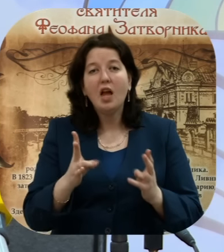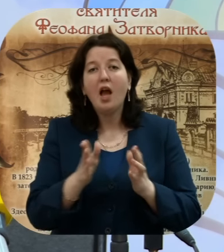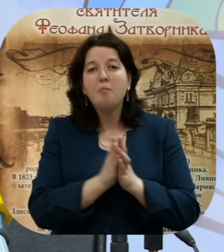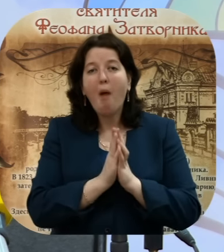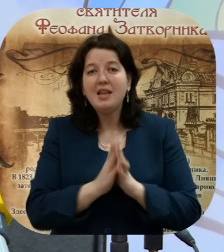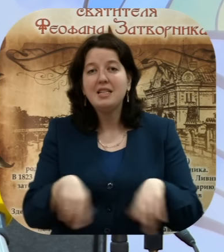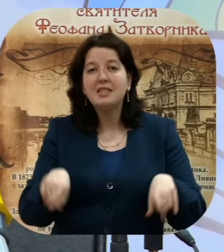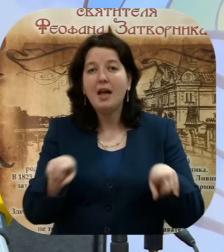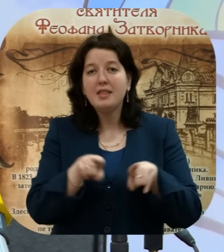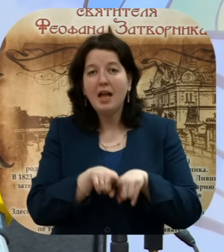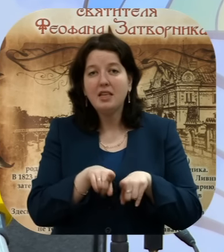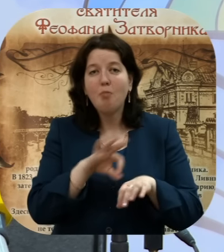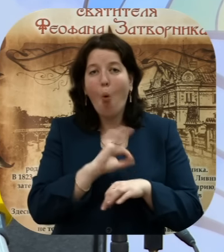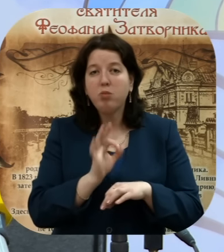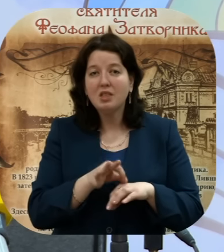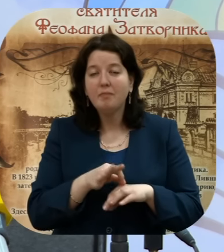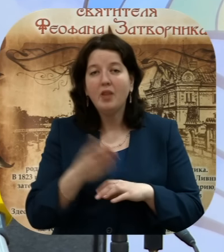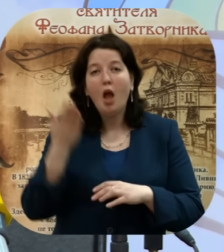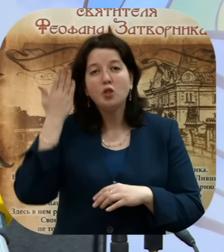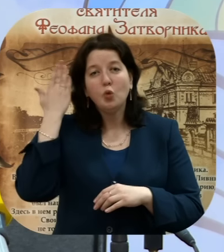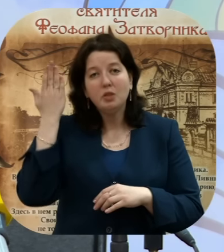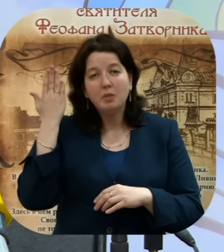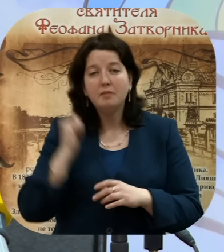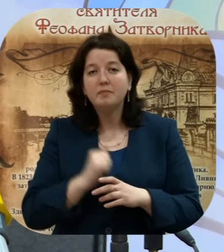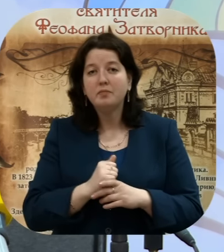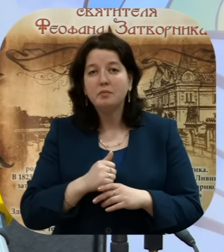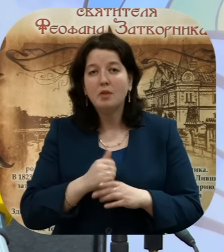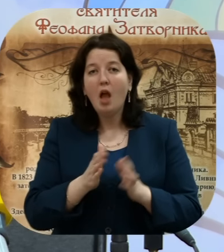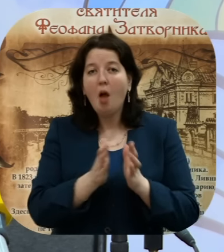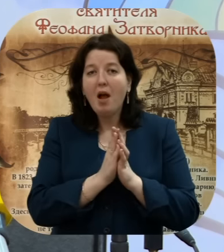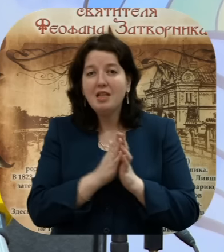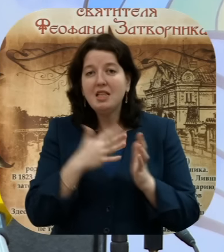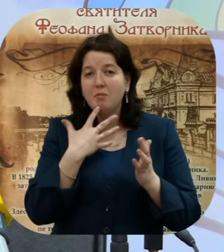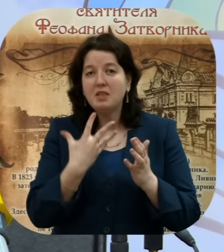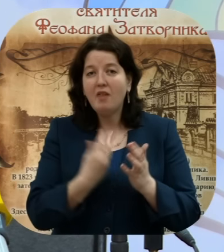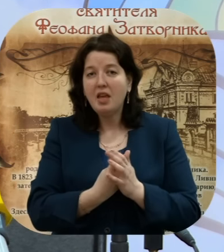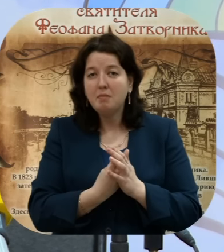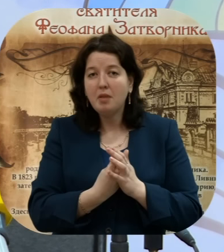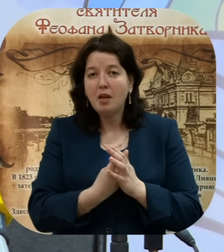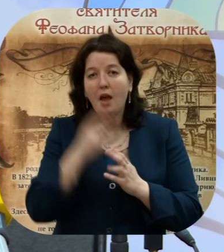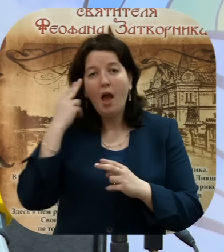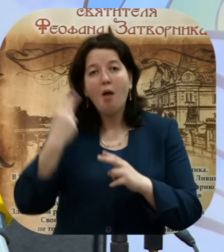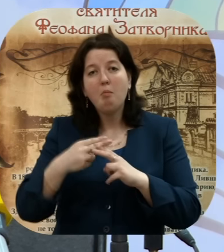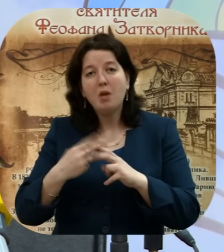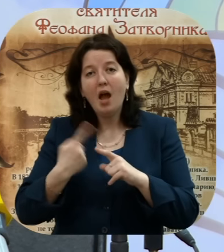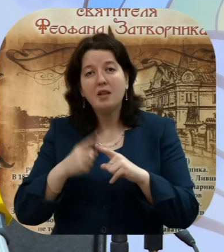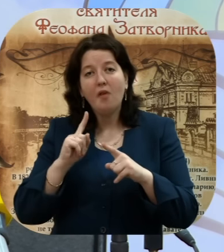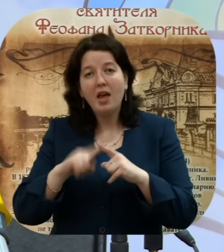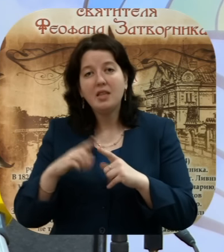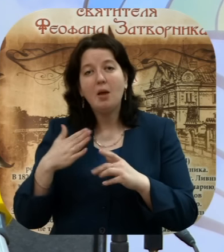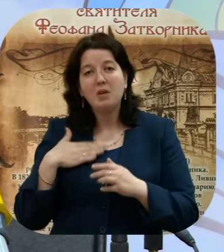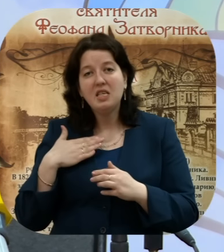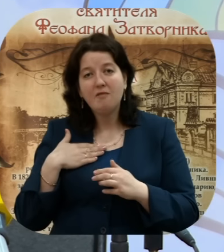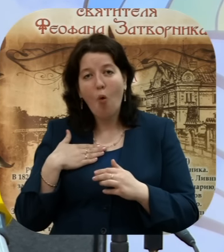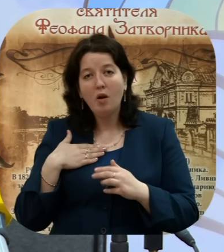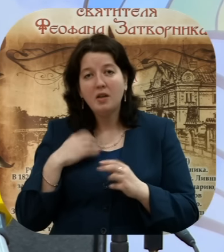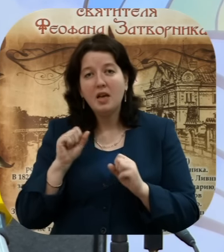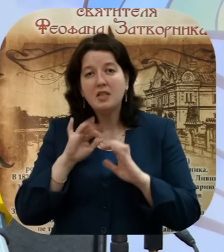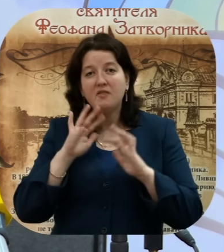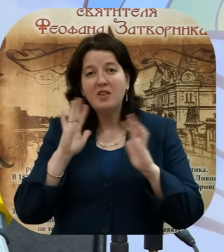так, следующим образом. Господи, молитвами брата это моего,